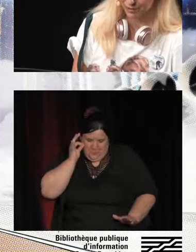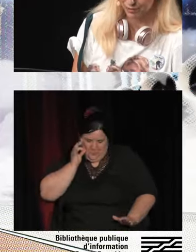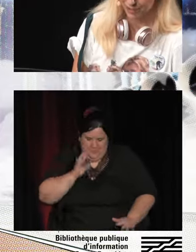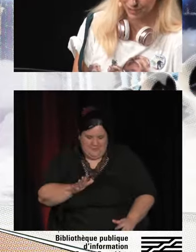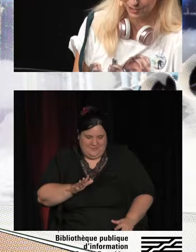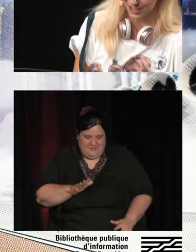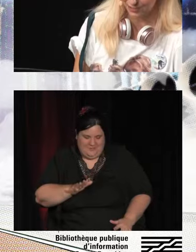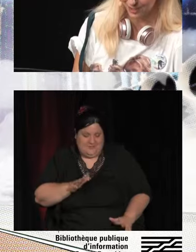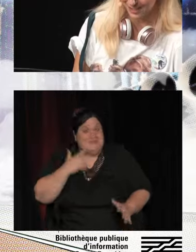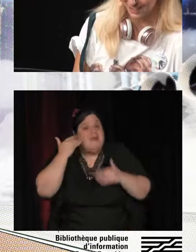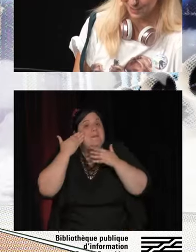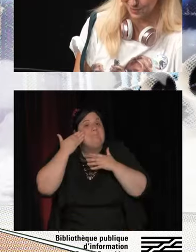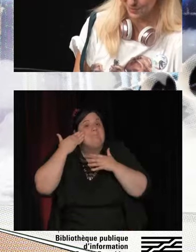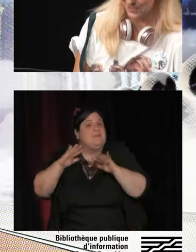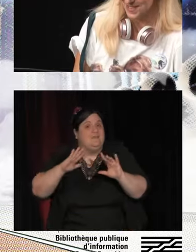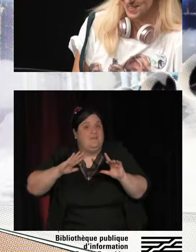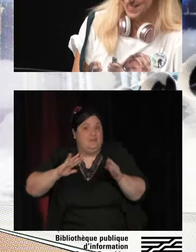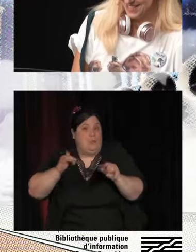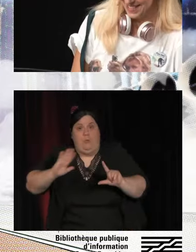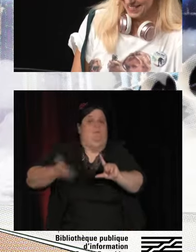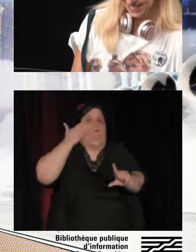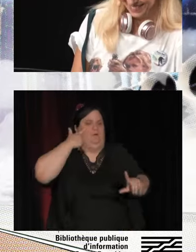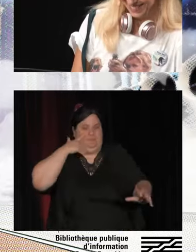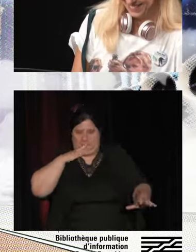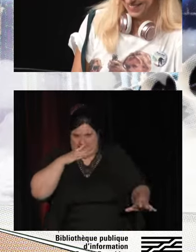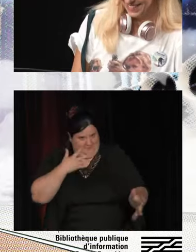Parce que c'est là que le jeu va changer. Voilà, c'est bon.